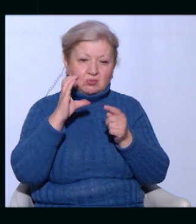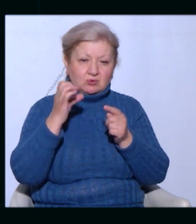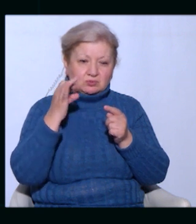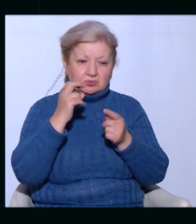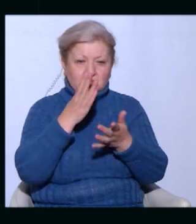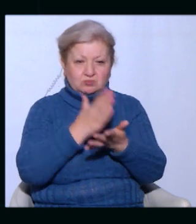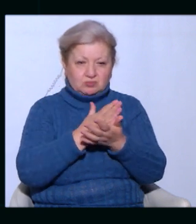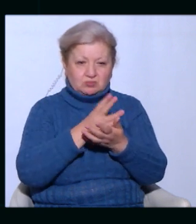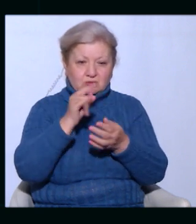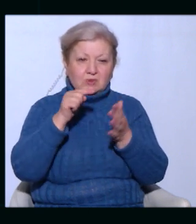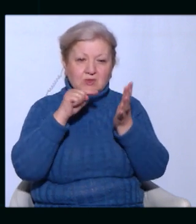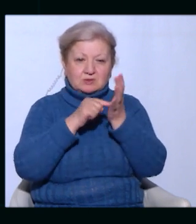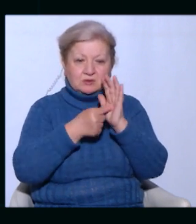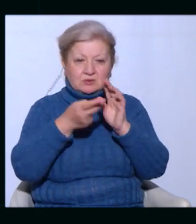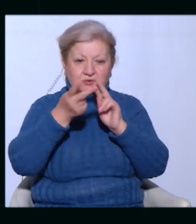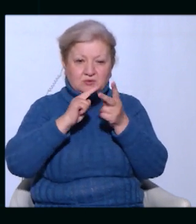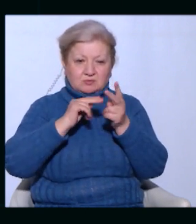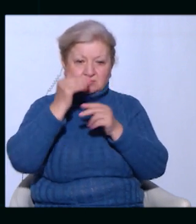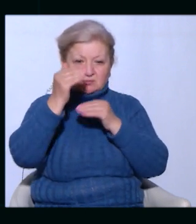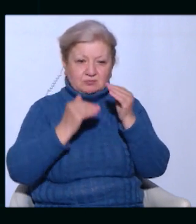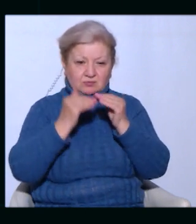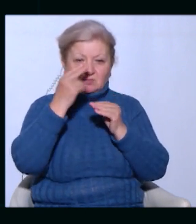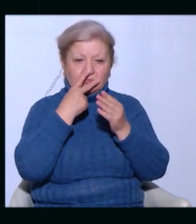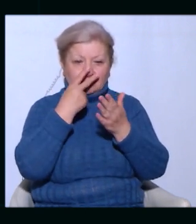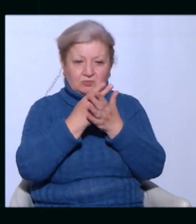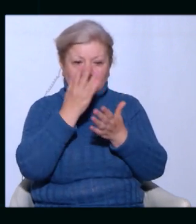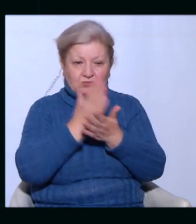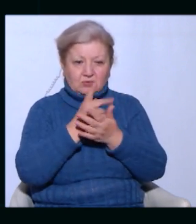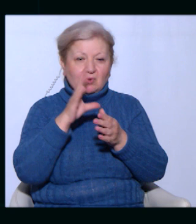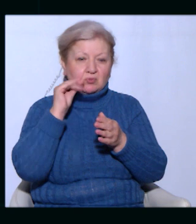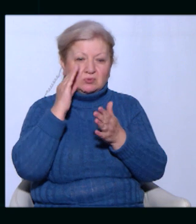თითოეული წერტილს როდესაც ვაადგილებ, დავინახავთ როდის არის სინუსი 0-ის ტოლი.